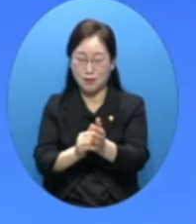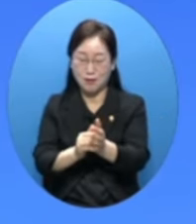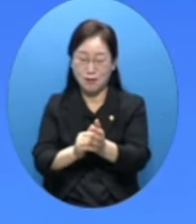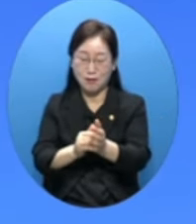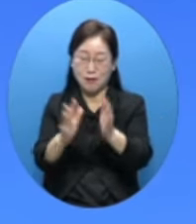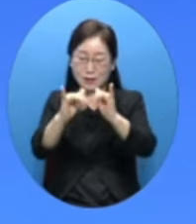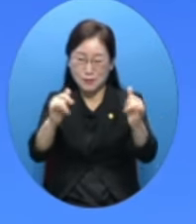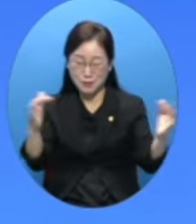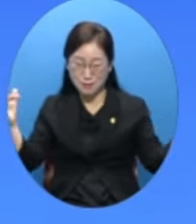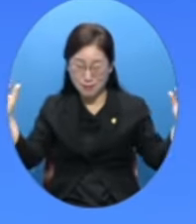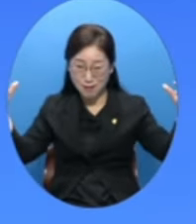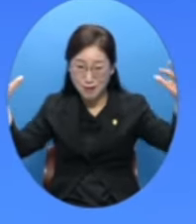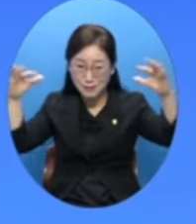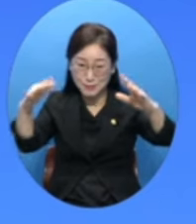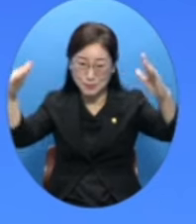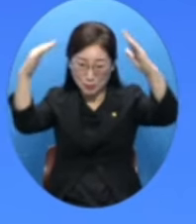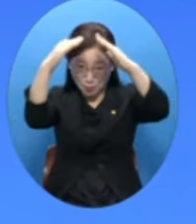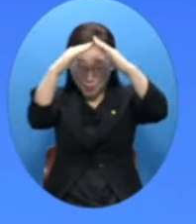모여 저들이